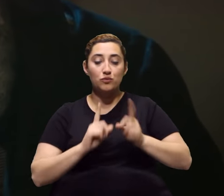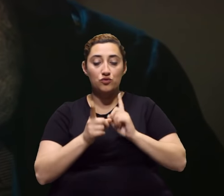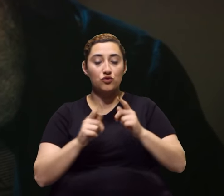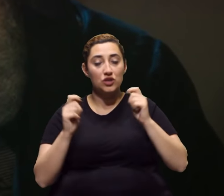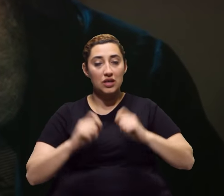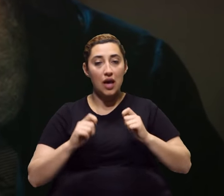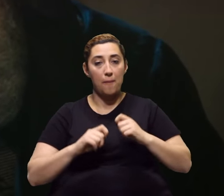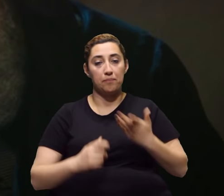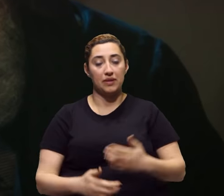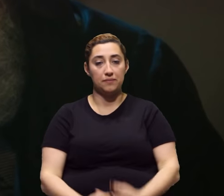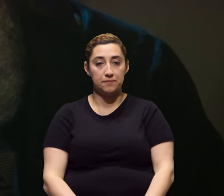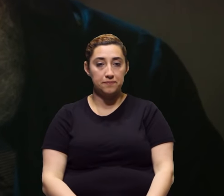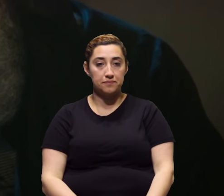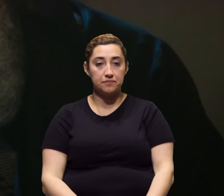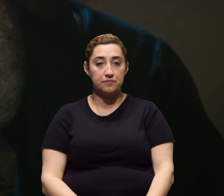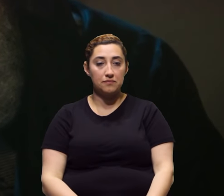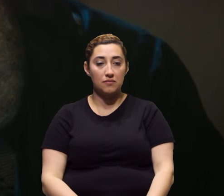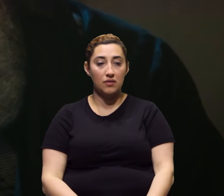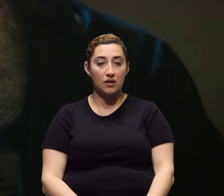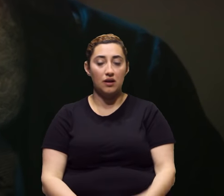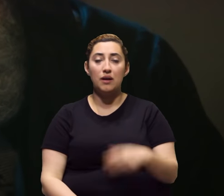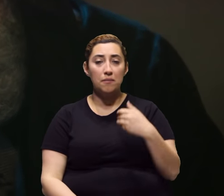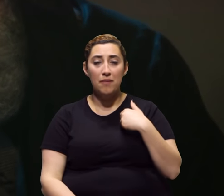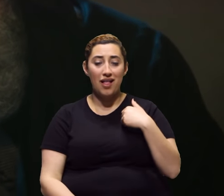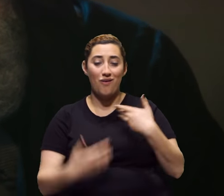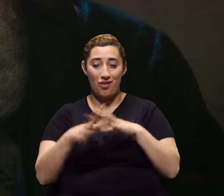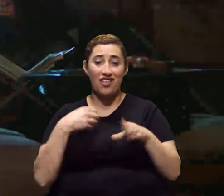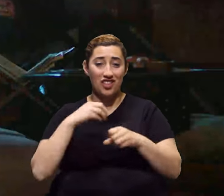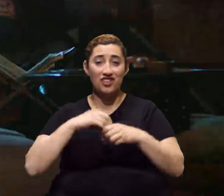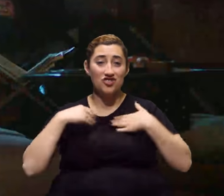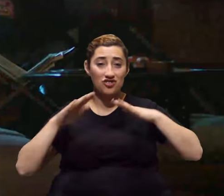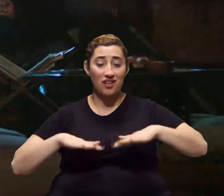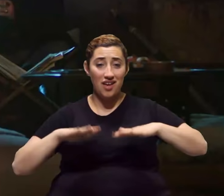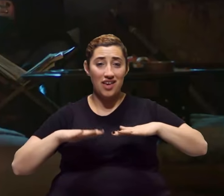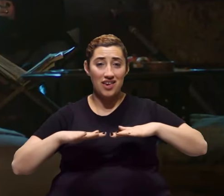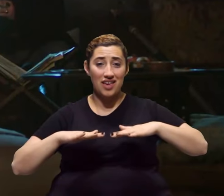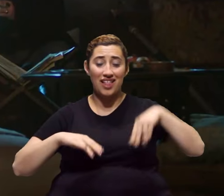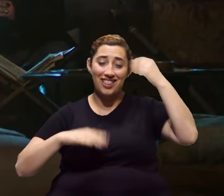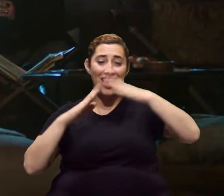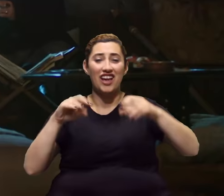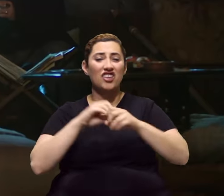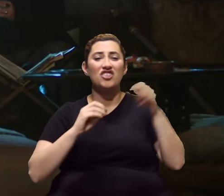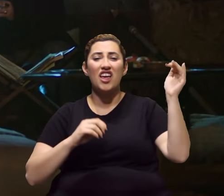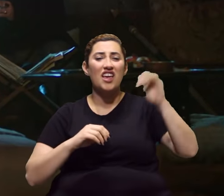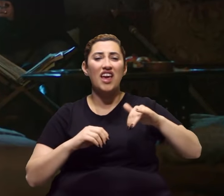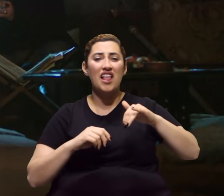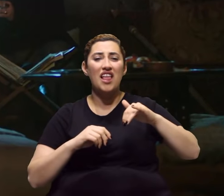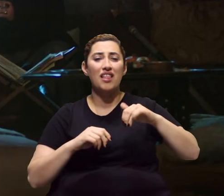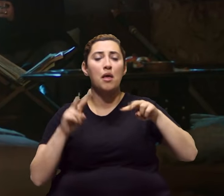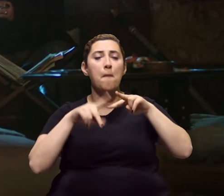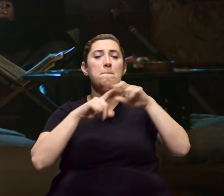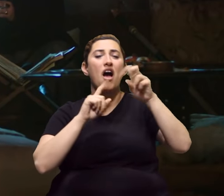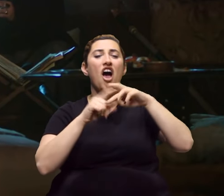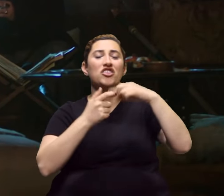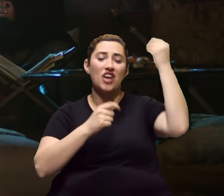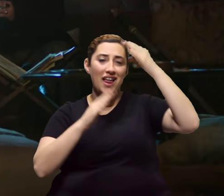gösterdi tabirleriyle. Ben halvetteyken dergaha gelen mühtedi Macar